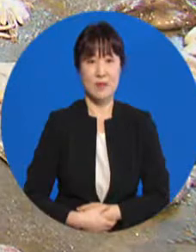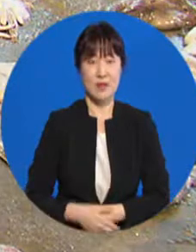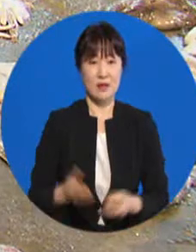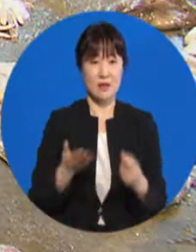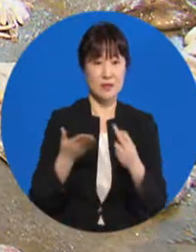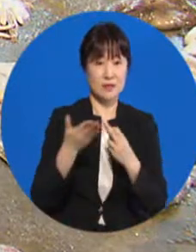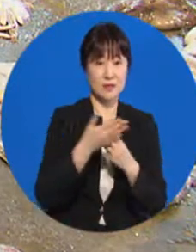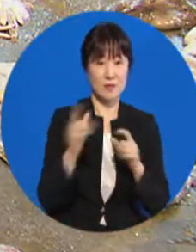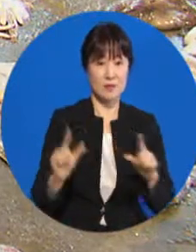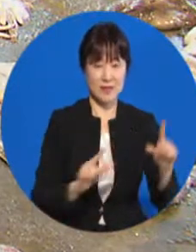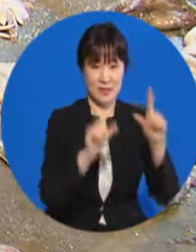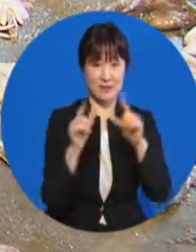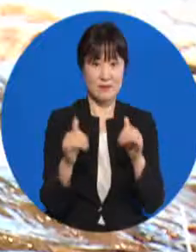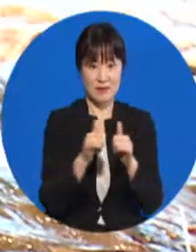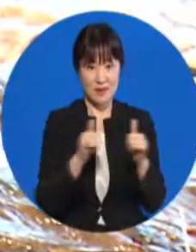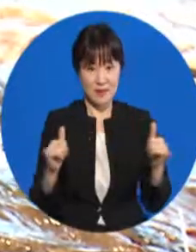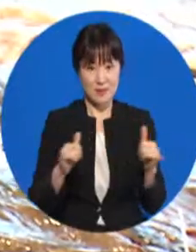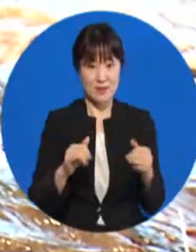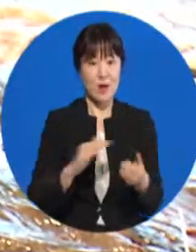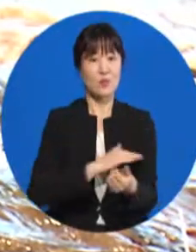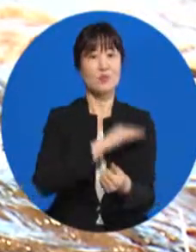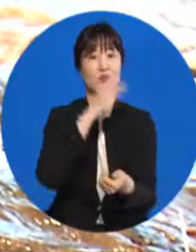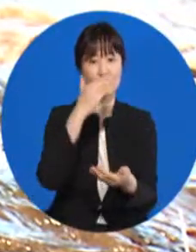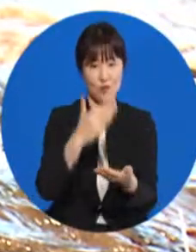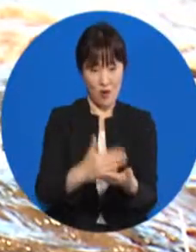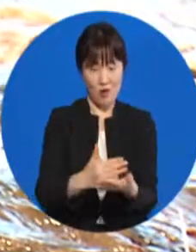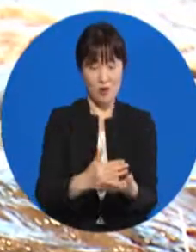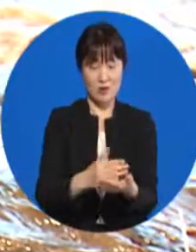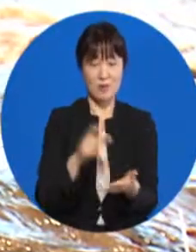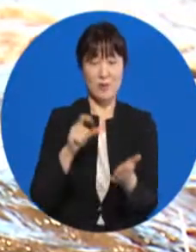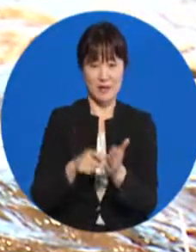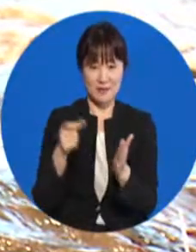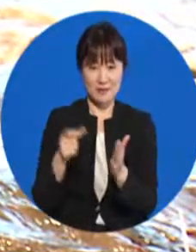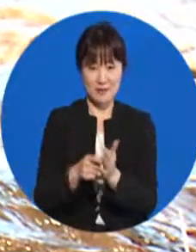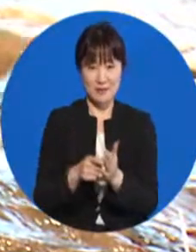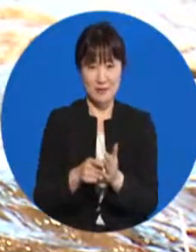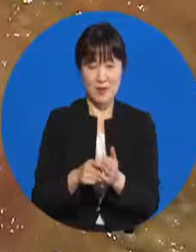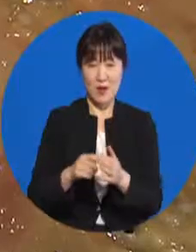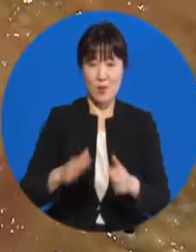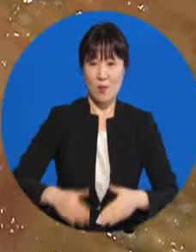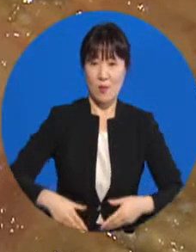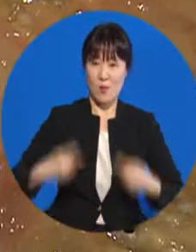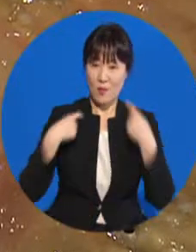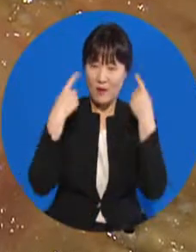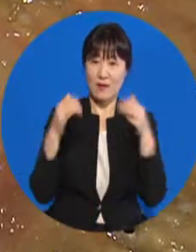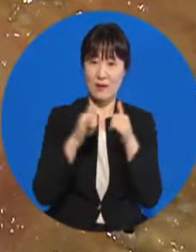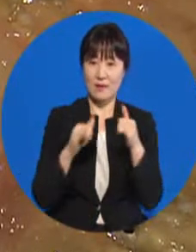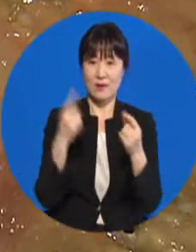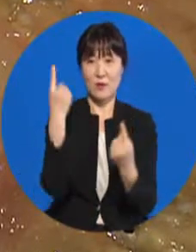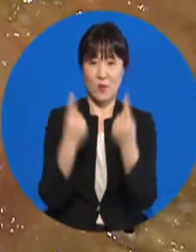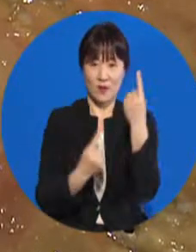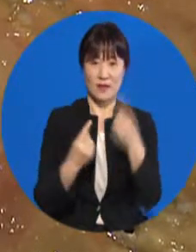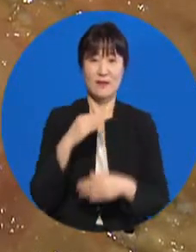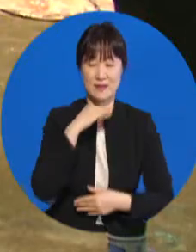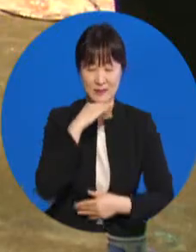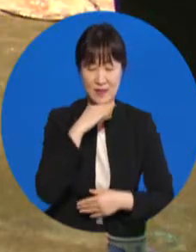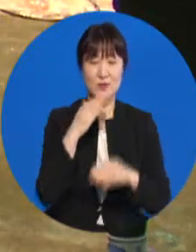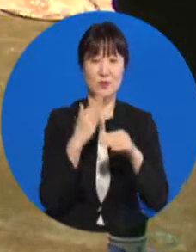주민들은 모처럼 흑산홍어 조업이 풍어를 이룬 만큼 봄철 관광객들이 많이 찾아주기를 바라고